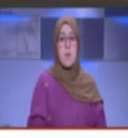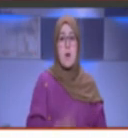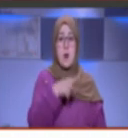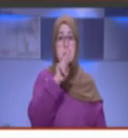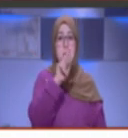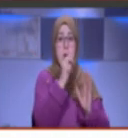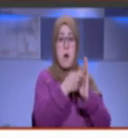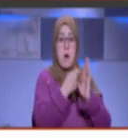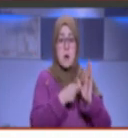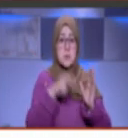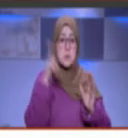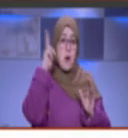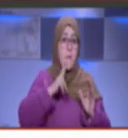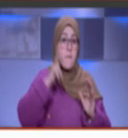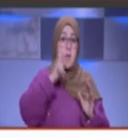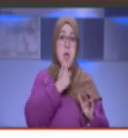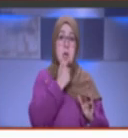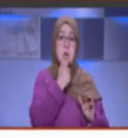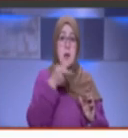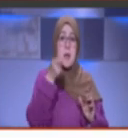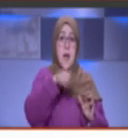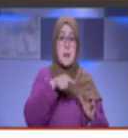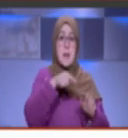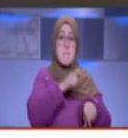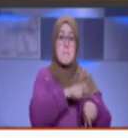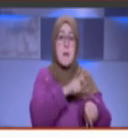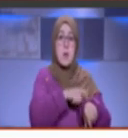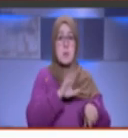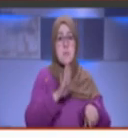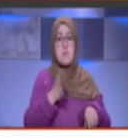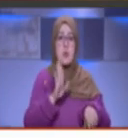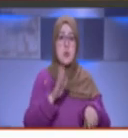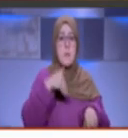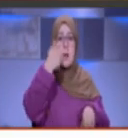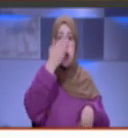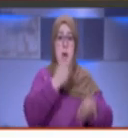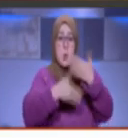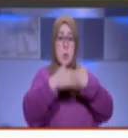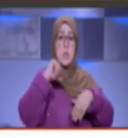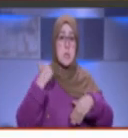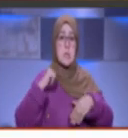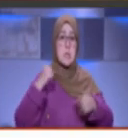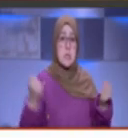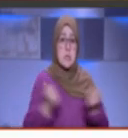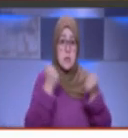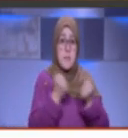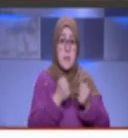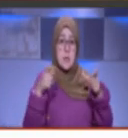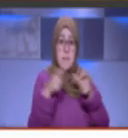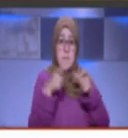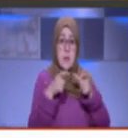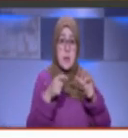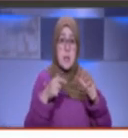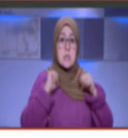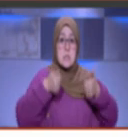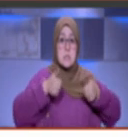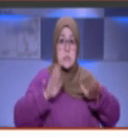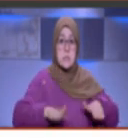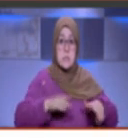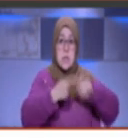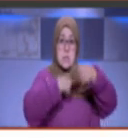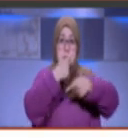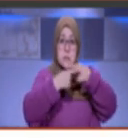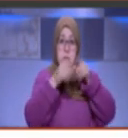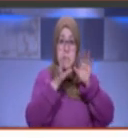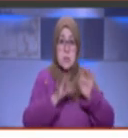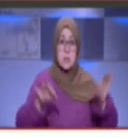كشفت تقارير صحفية إيطالية عن الموعد المحتمل لعودة الأندية إلى التدريبات الجماعية استعدادا لاستئناف الدوري